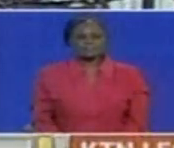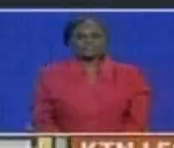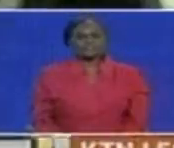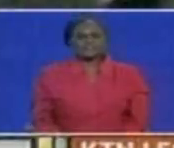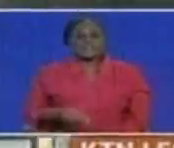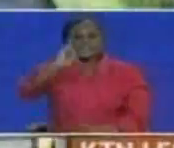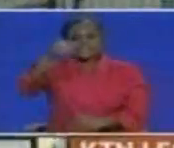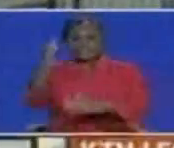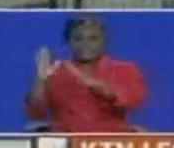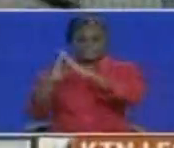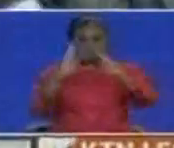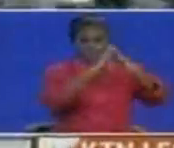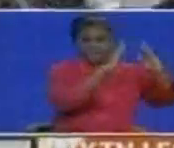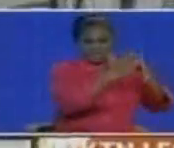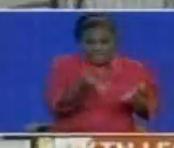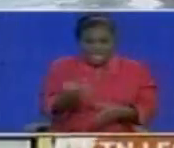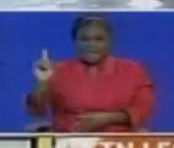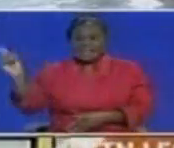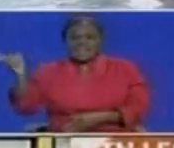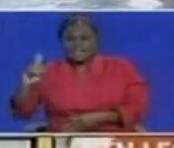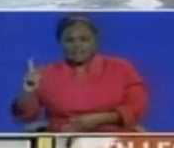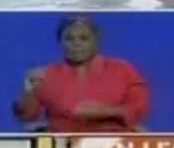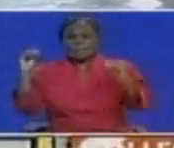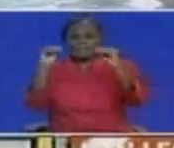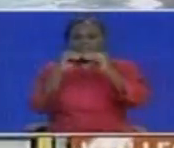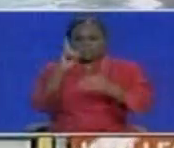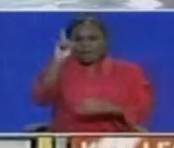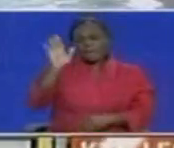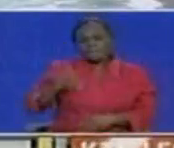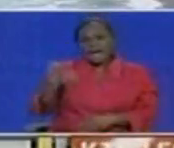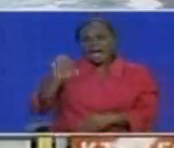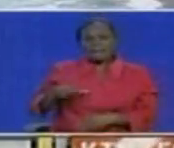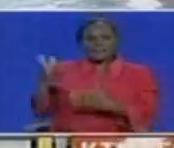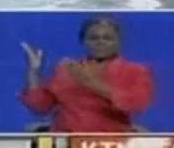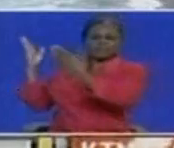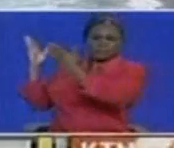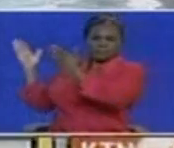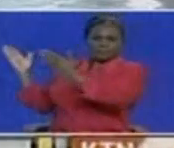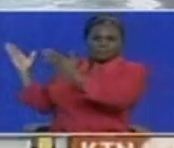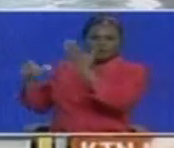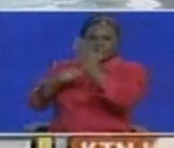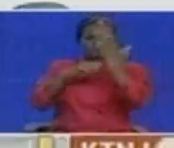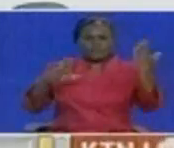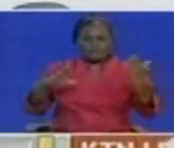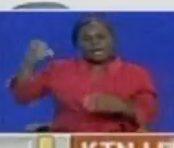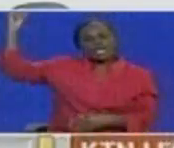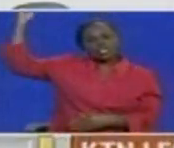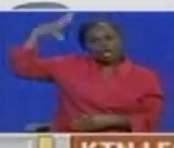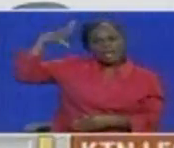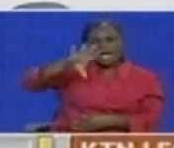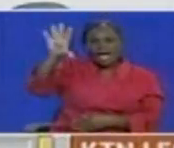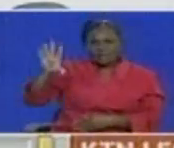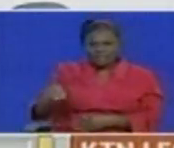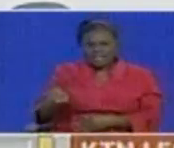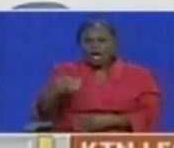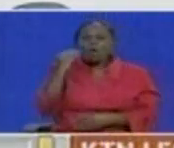Mtaani Jerusalem hapa jijini Nairobi, kutana na mama Faustine Luta Odaba maarufu Mama Solar Africa akiwa